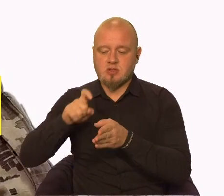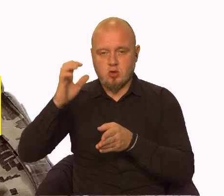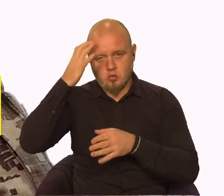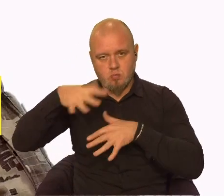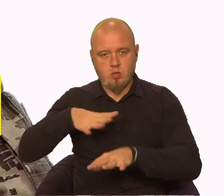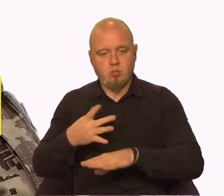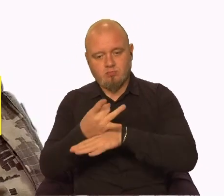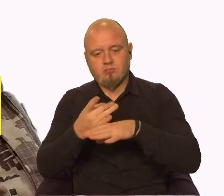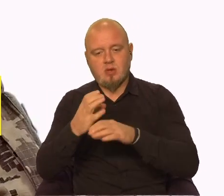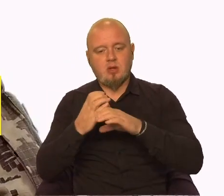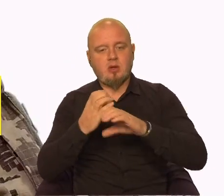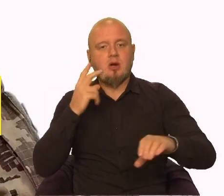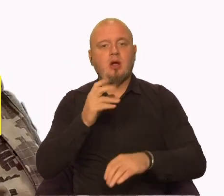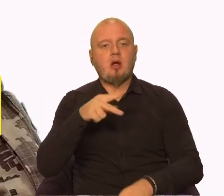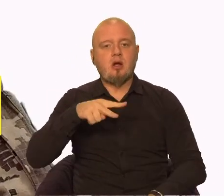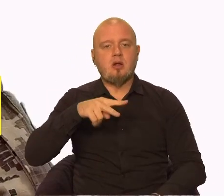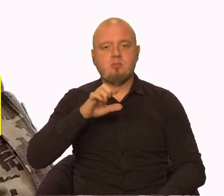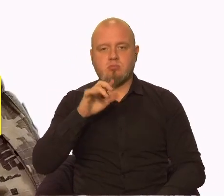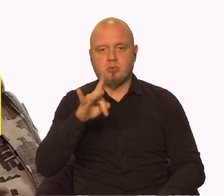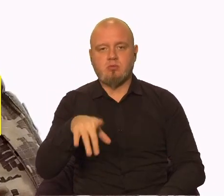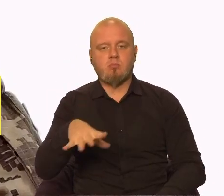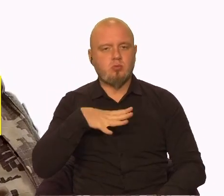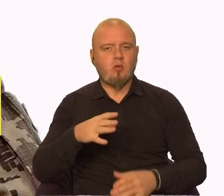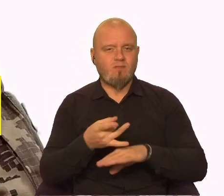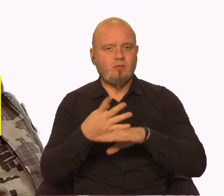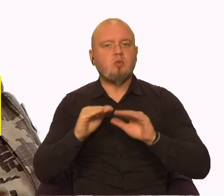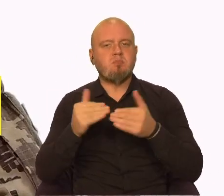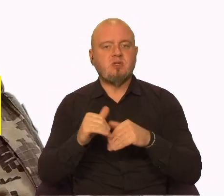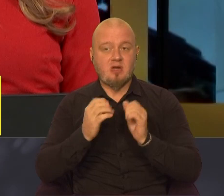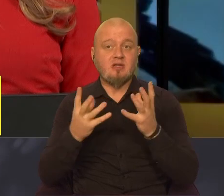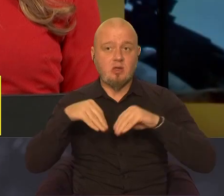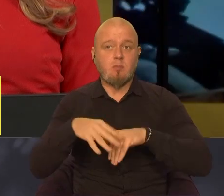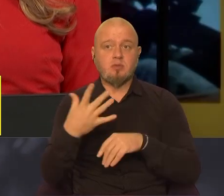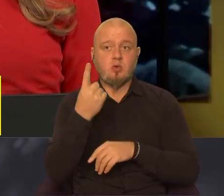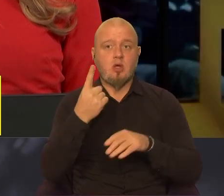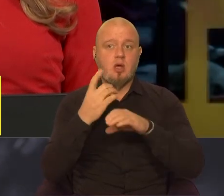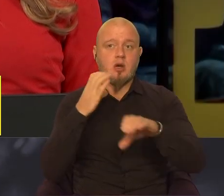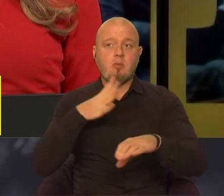випущено ракети «Калібр». Їх було випущено менше. Загалом 51 ракета була збита,